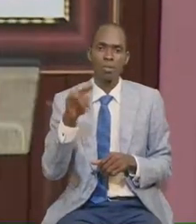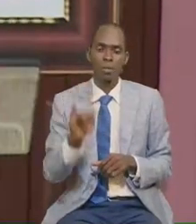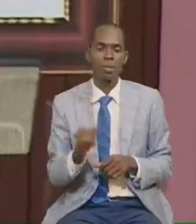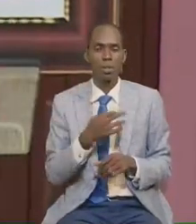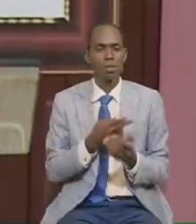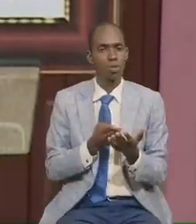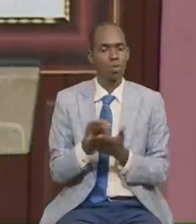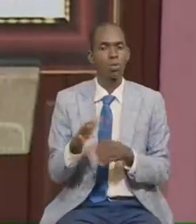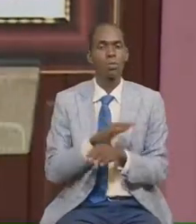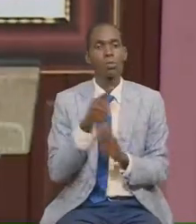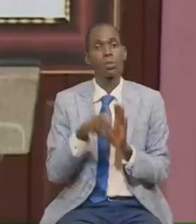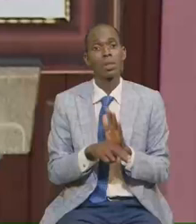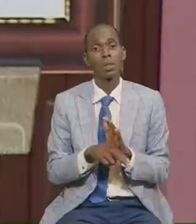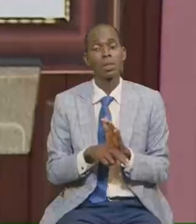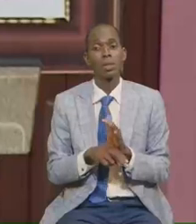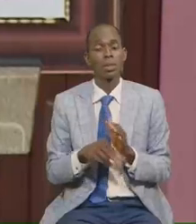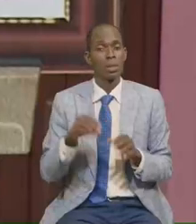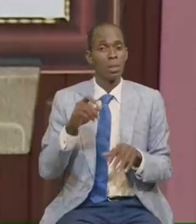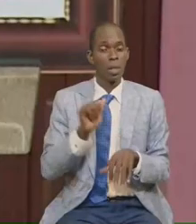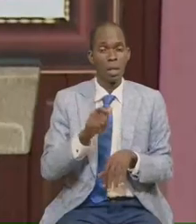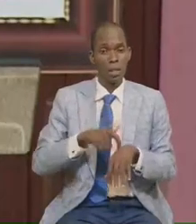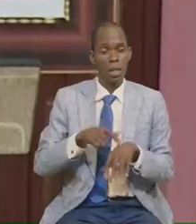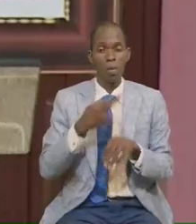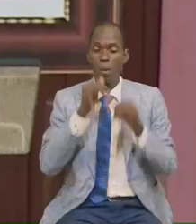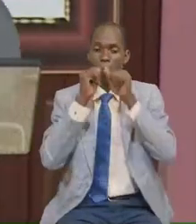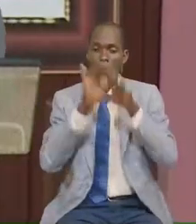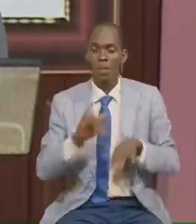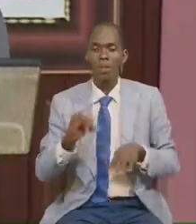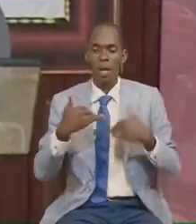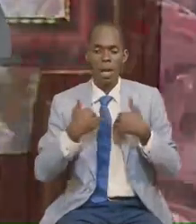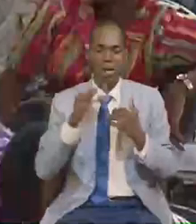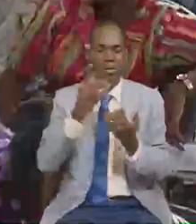l'heure de la bénédiction est venue pour toi